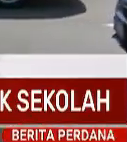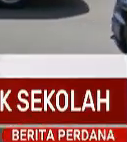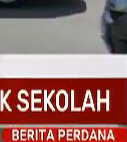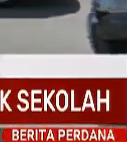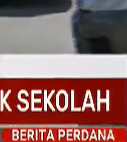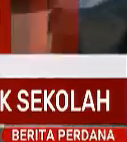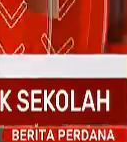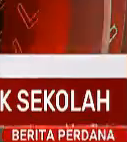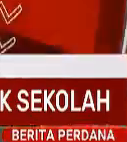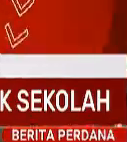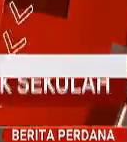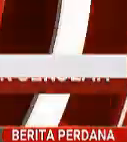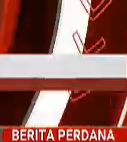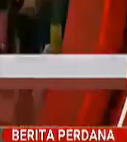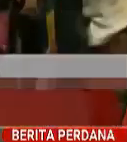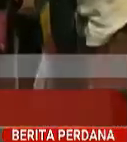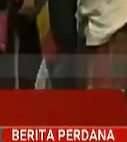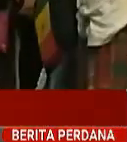polis.